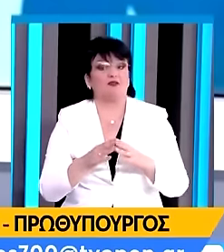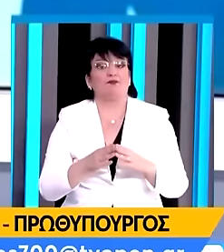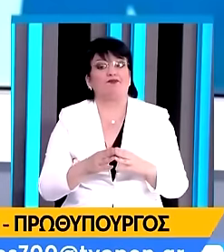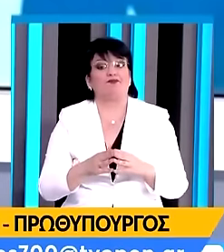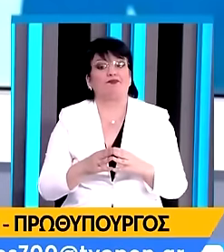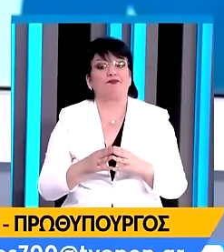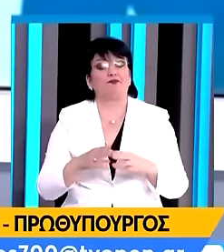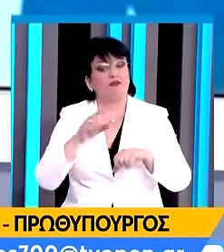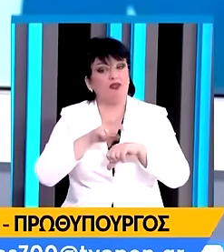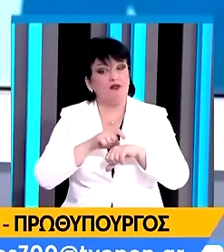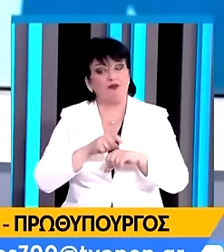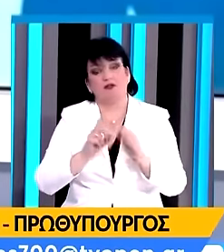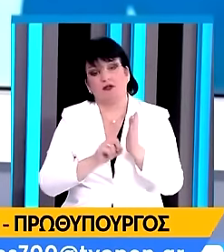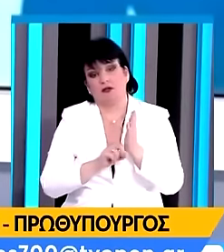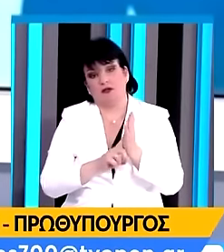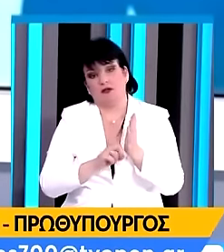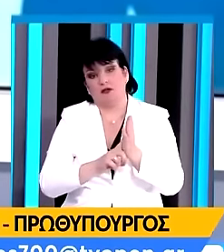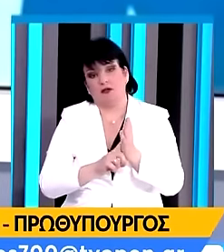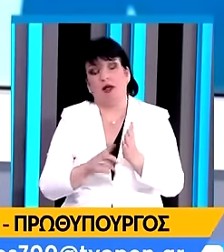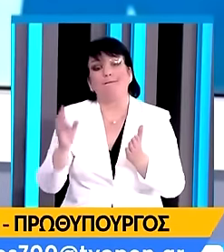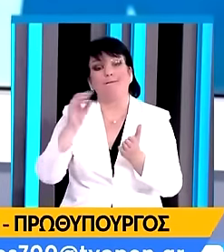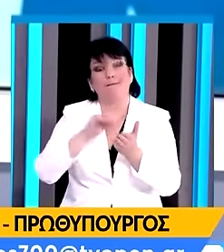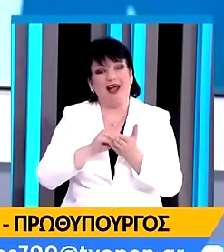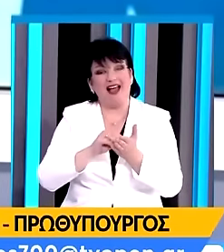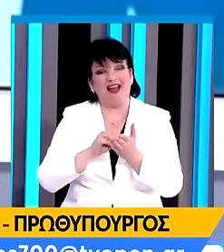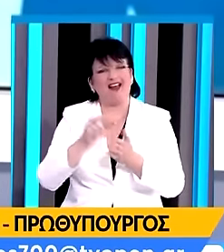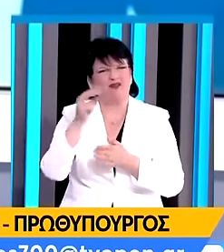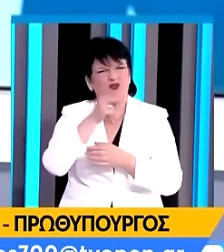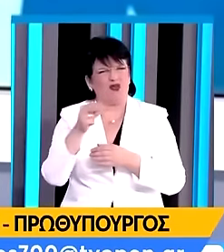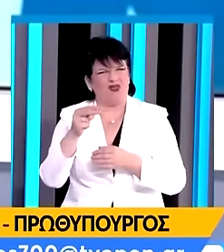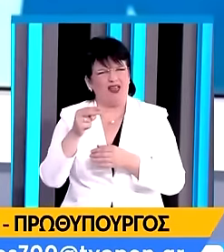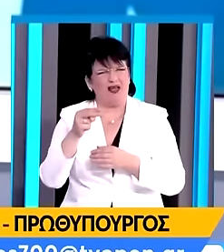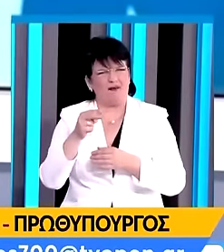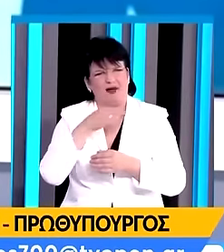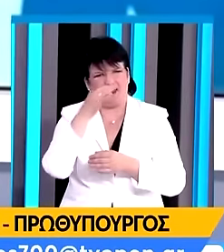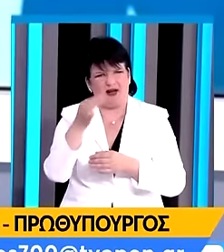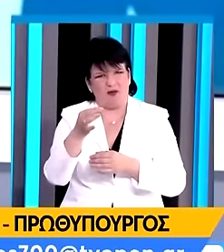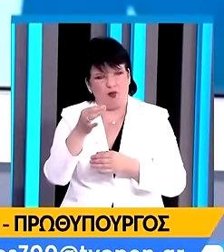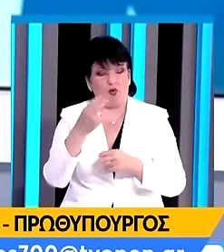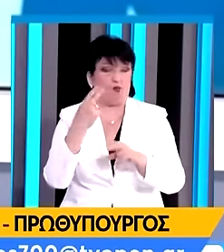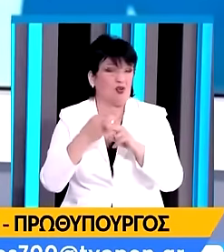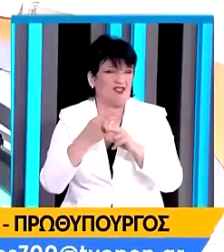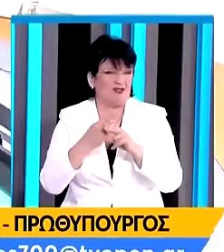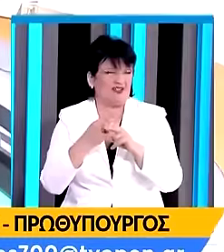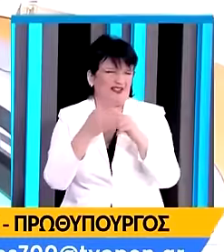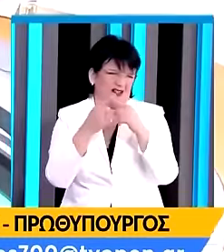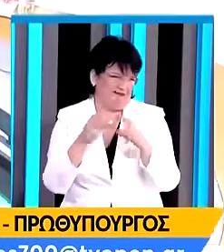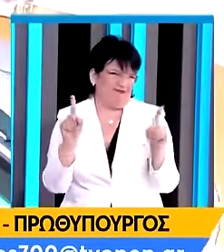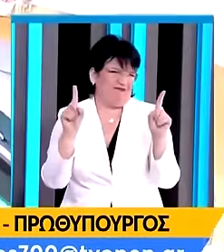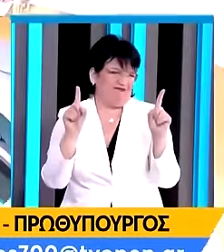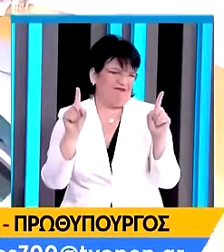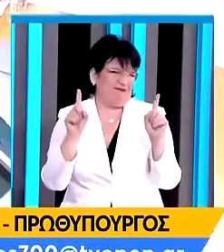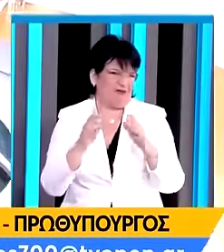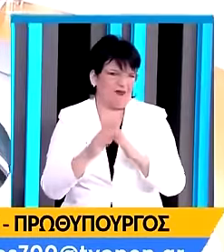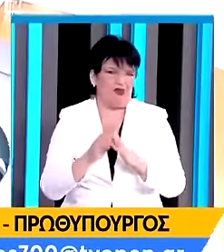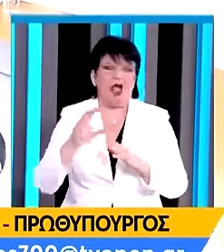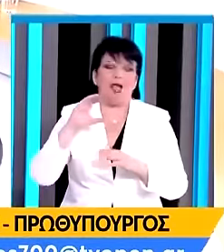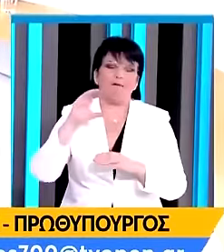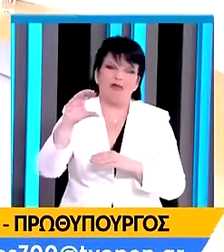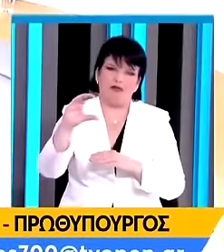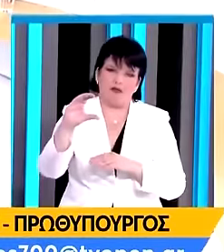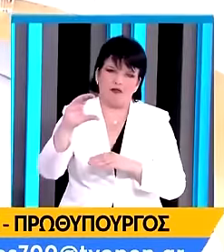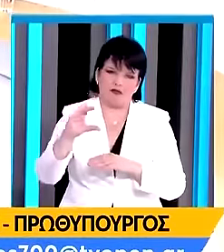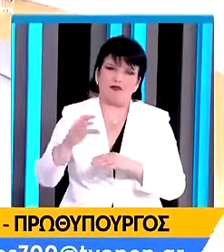προσλήψεων αυτή τη στιγμή, και καλύτερα πληρωμένους. Να επανέλθω όμως σε ένα θέμα το οποίο νομίζω ότι έχει ξεχωριστή σημασία. Επενδύουμε πολύ στα νοσοκομεία